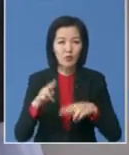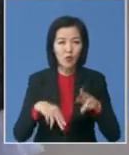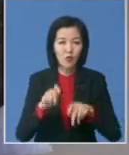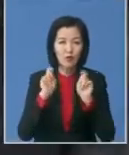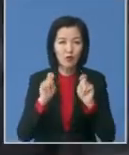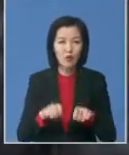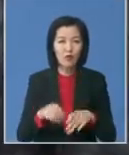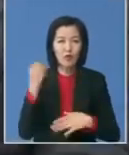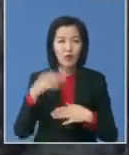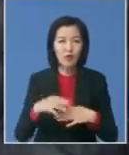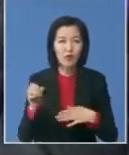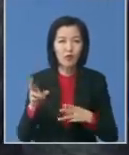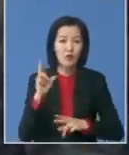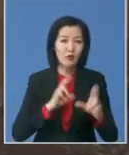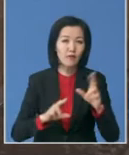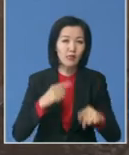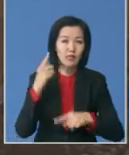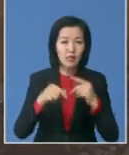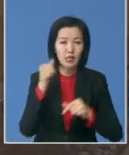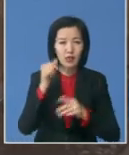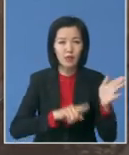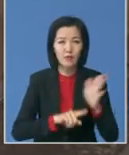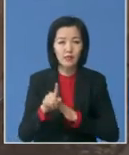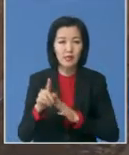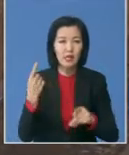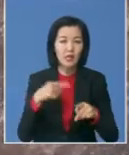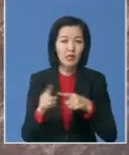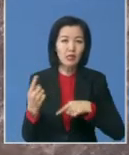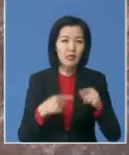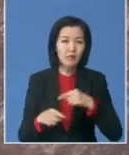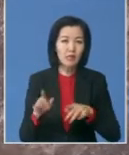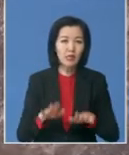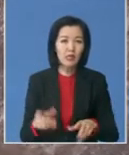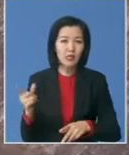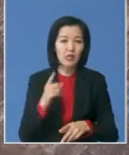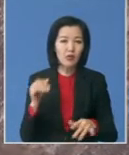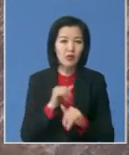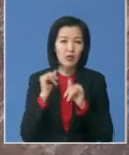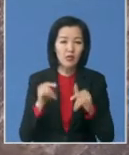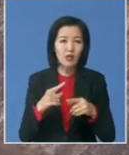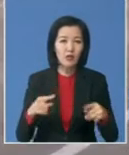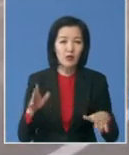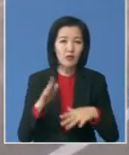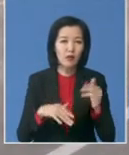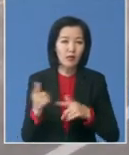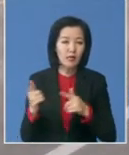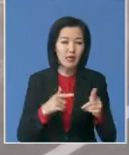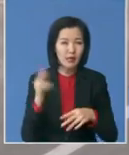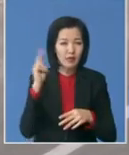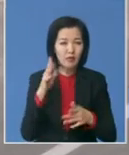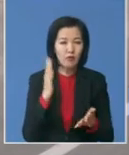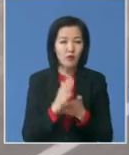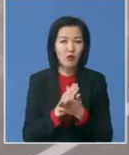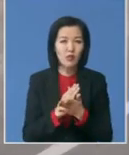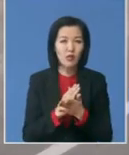Азия университетінің құрылысы келер жылы басталады. Мұнда инженерлер, кәсіпкерлер жергілікті экономиканы дамыту бойынша түрлі мамандар дайындалатын